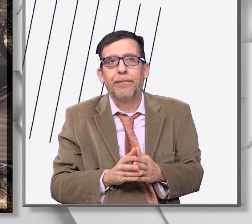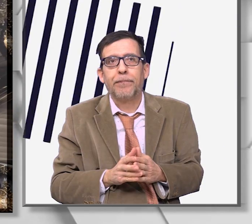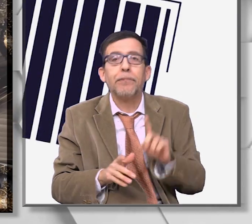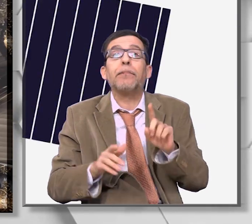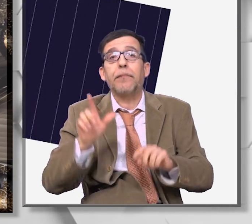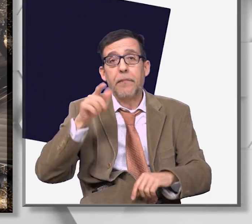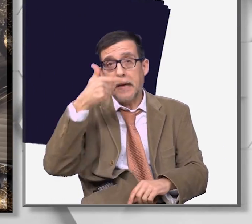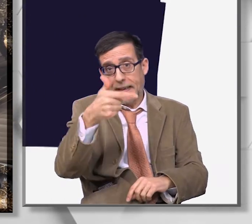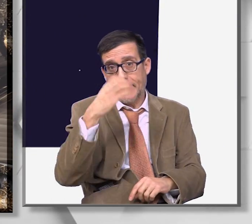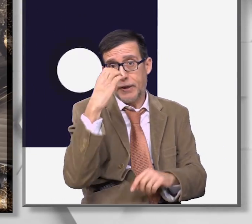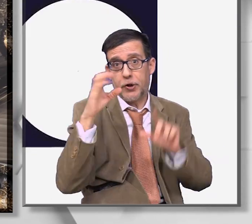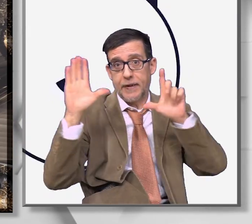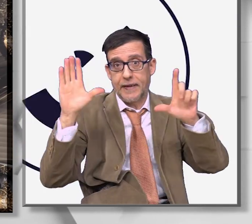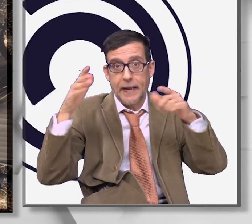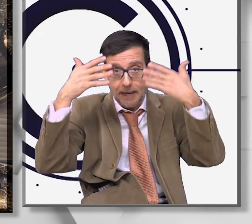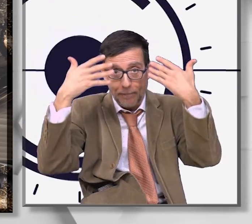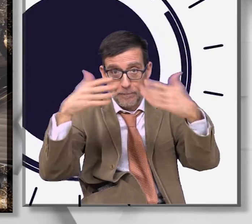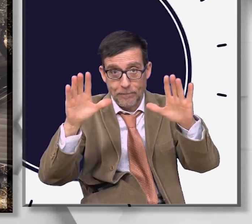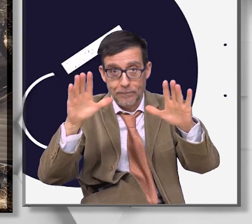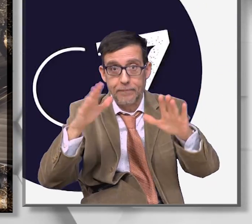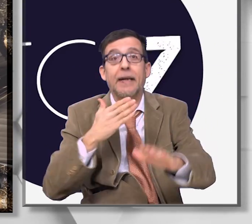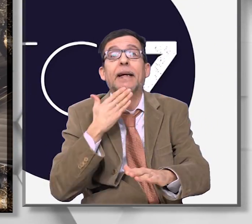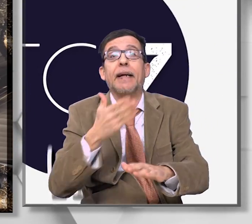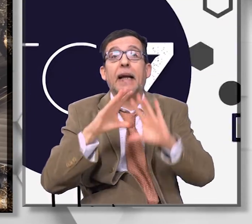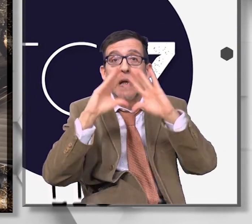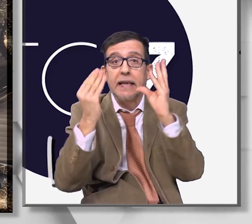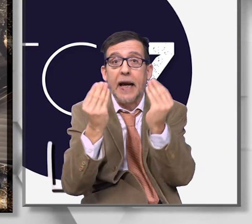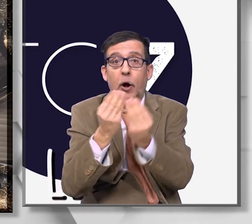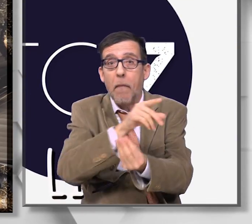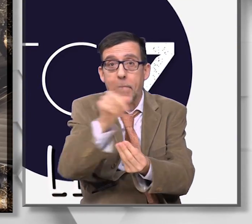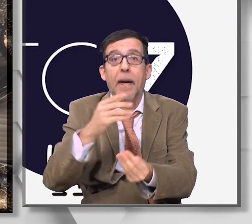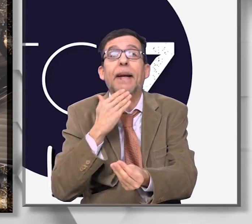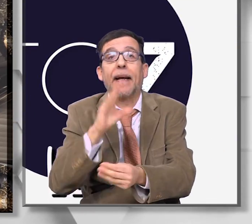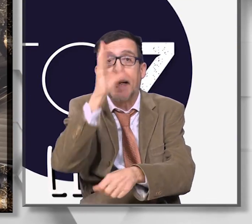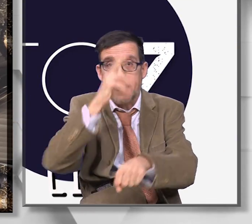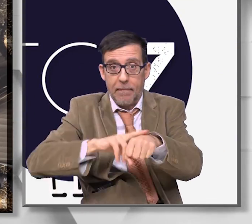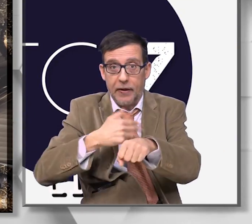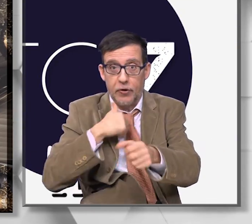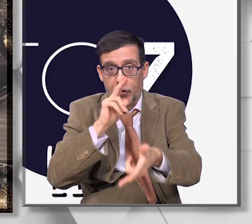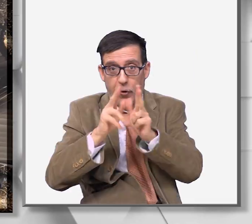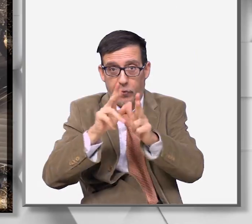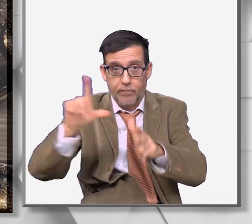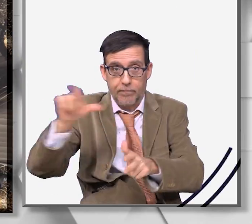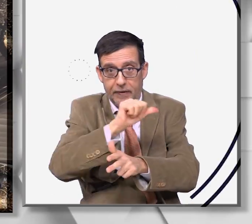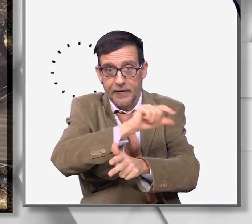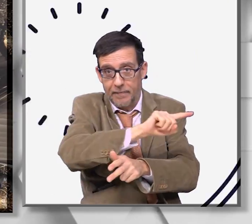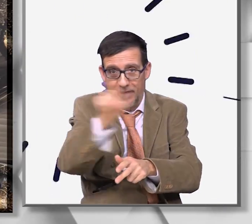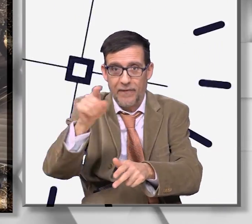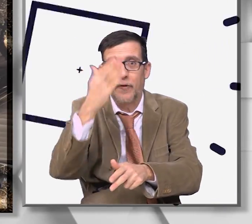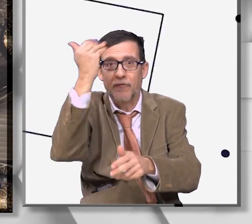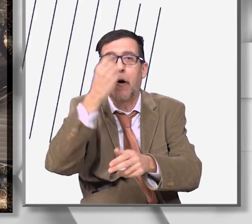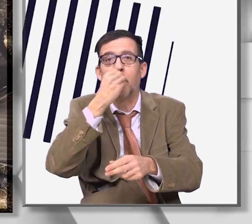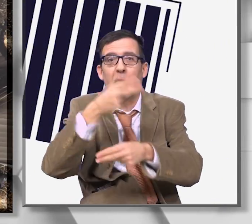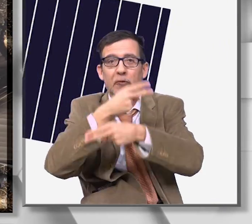che ci siete determinati e per essere stati nostra compagnia un grazie particolare ad alberto c cotto per la traduzione arrivederci